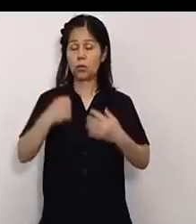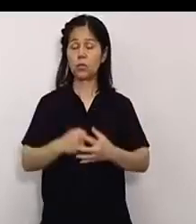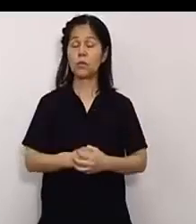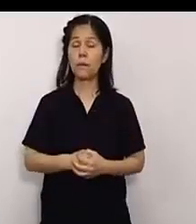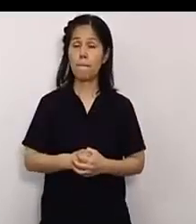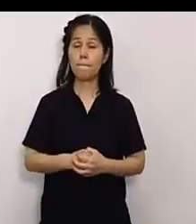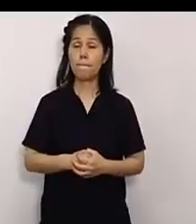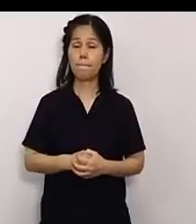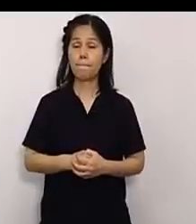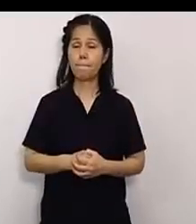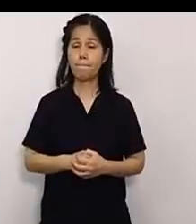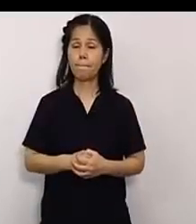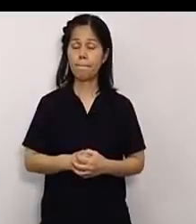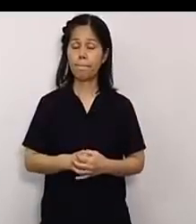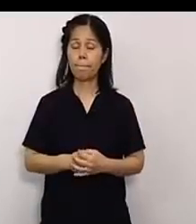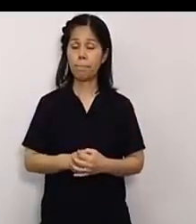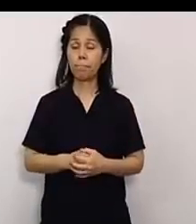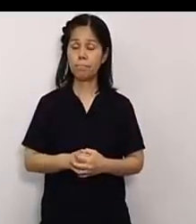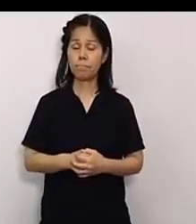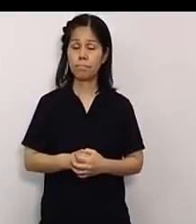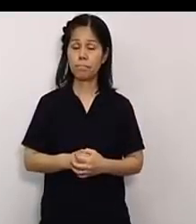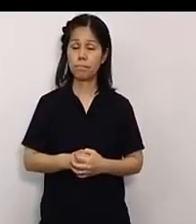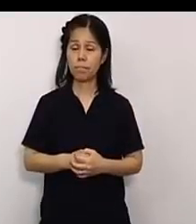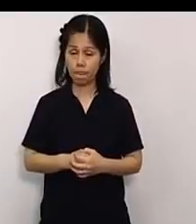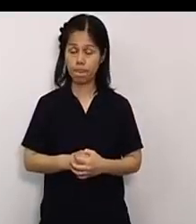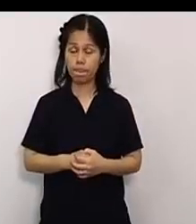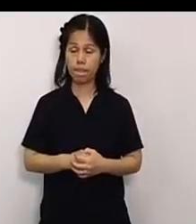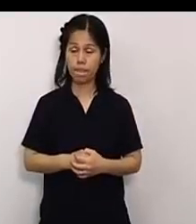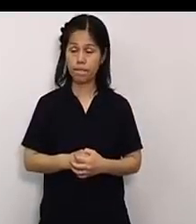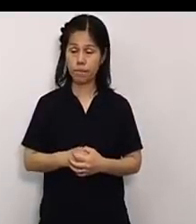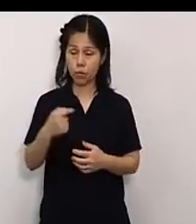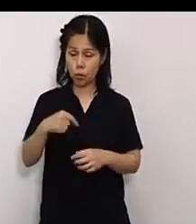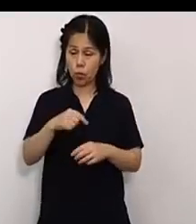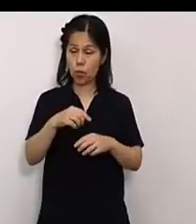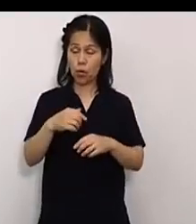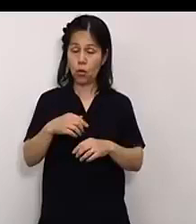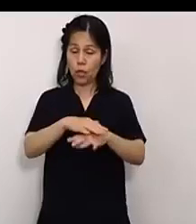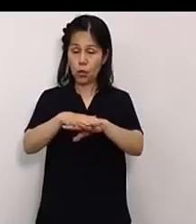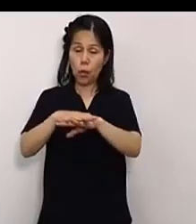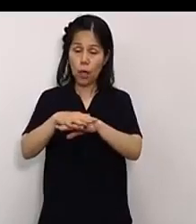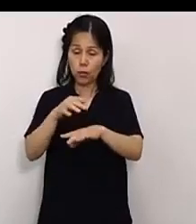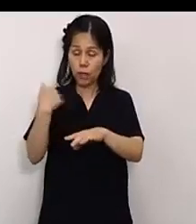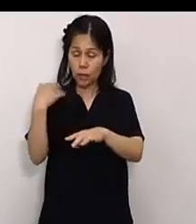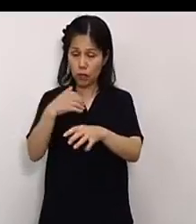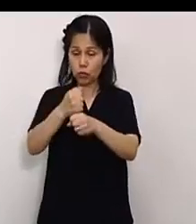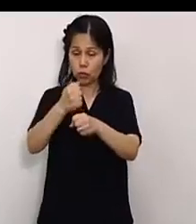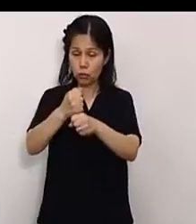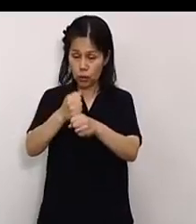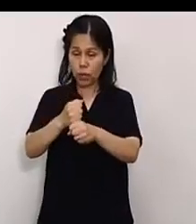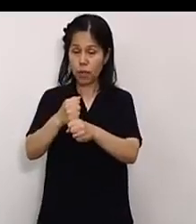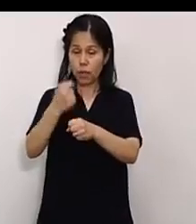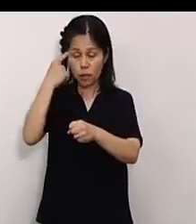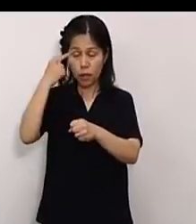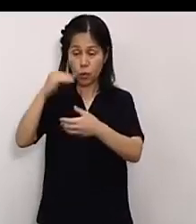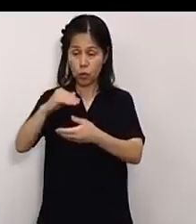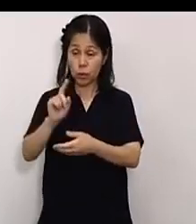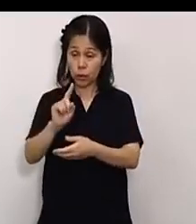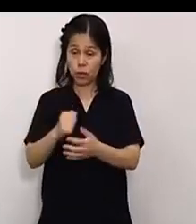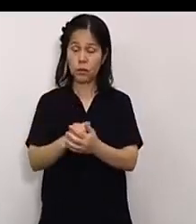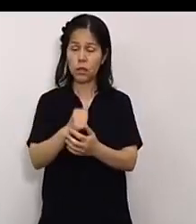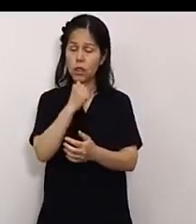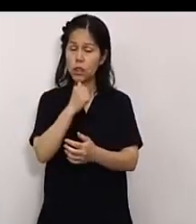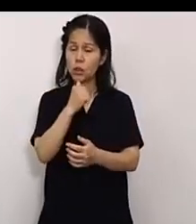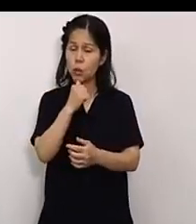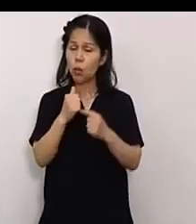からやはりずっと反貧困ネットワークをやってきて感じてるのは、貧困っていうの